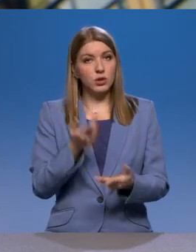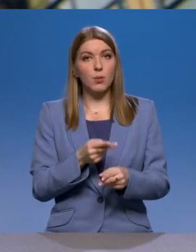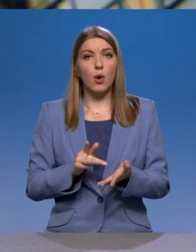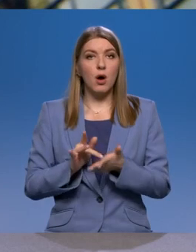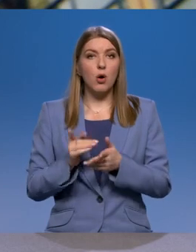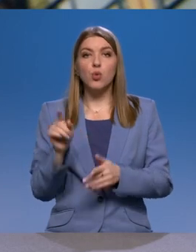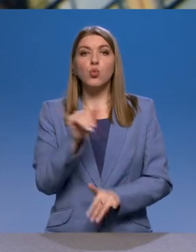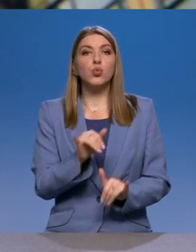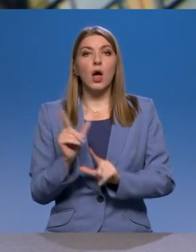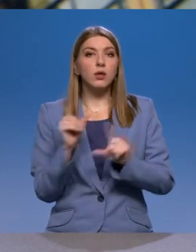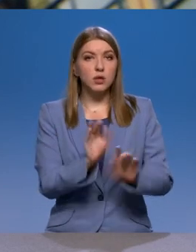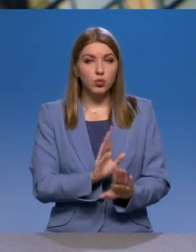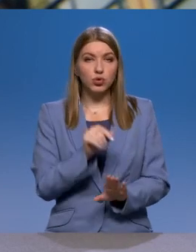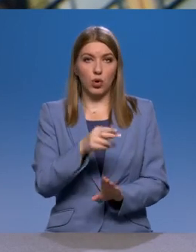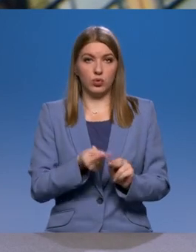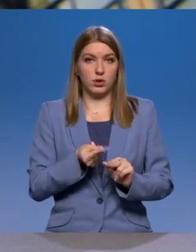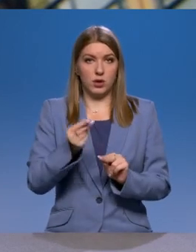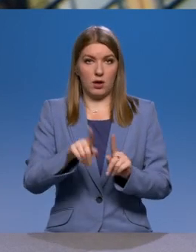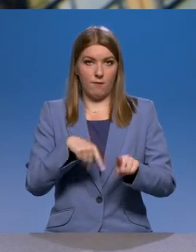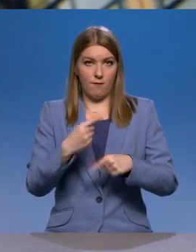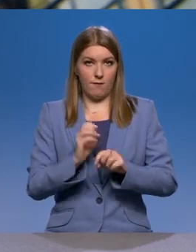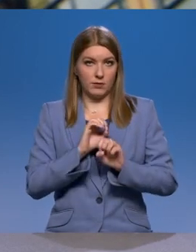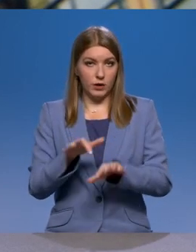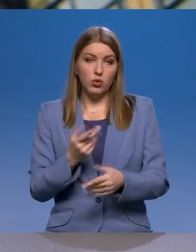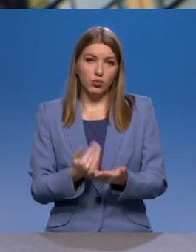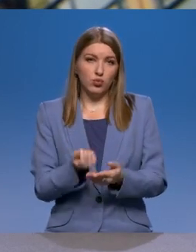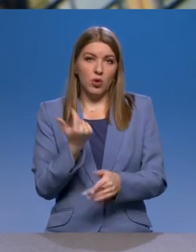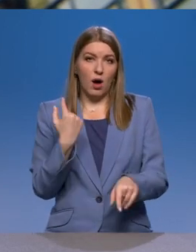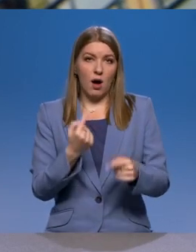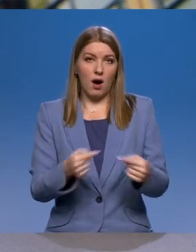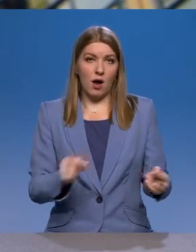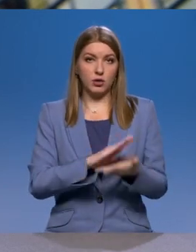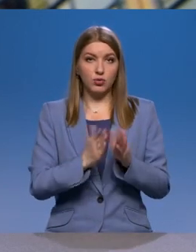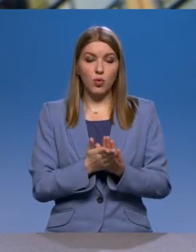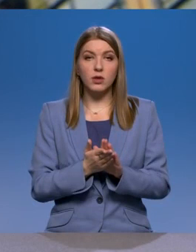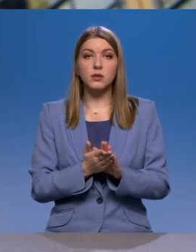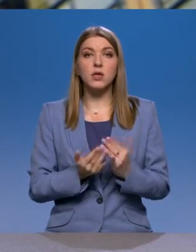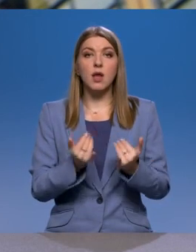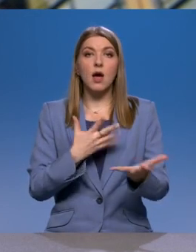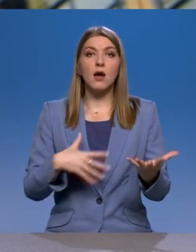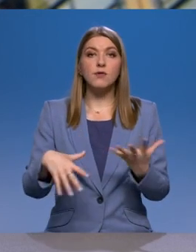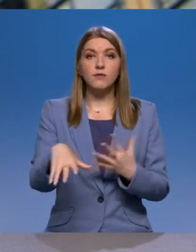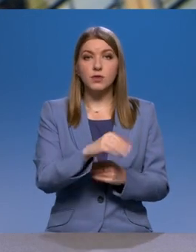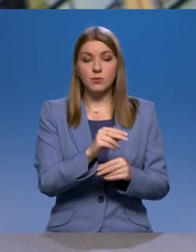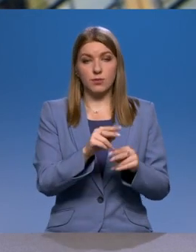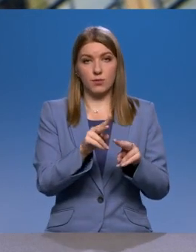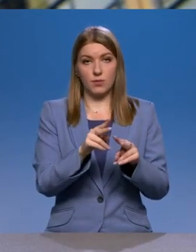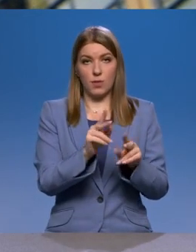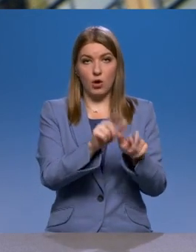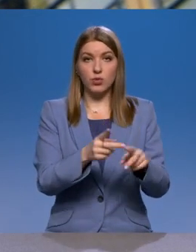виде денег выдают. Ну да, наверное, немножко разные, потому что всем дают одно и то же, только регионы доплачивают к